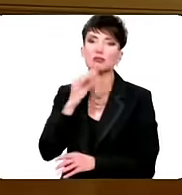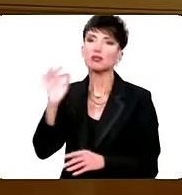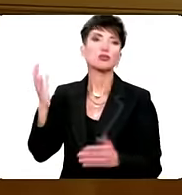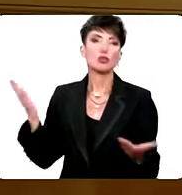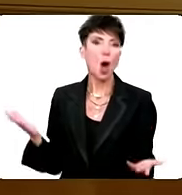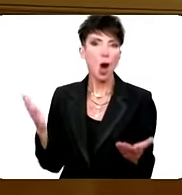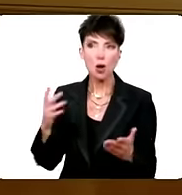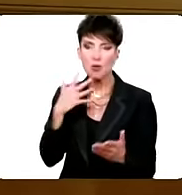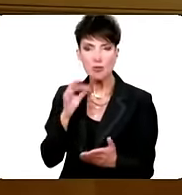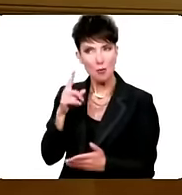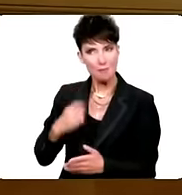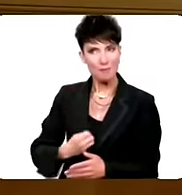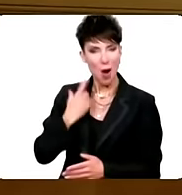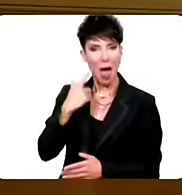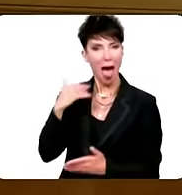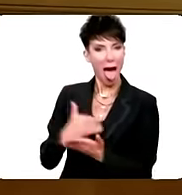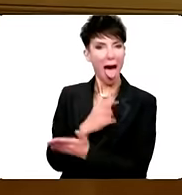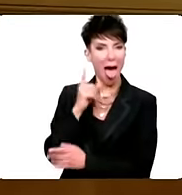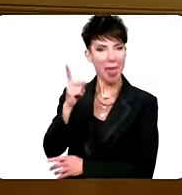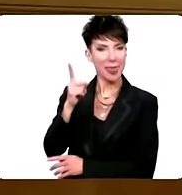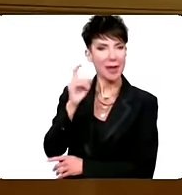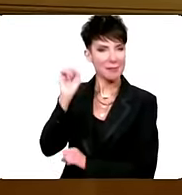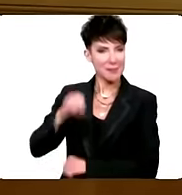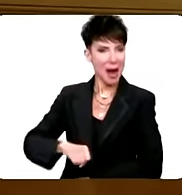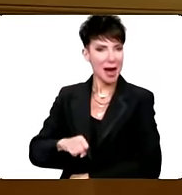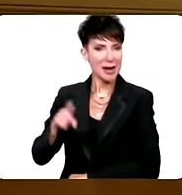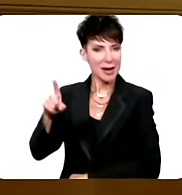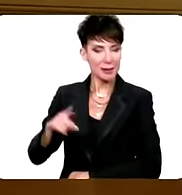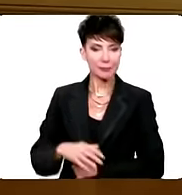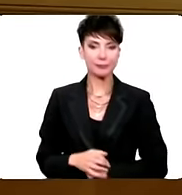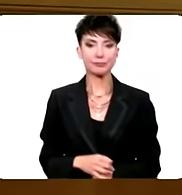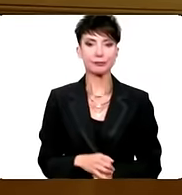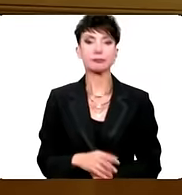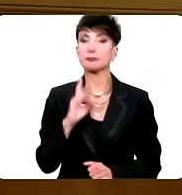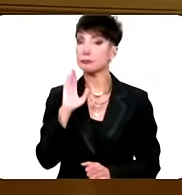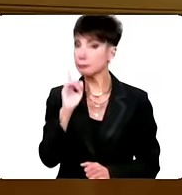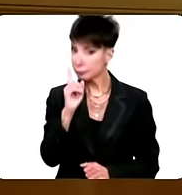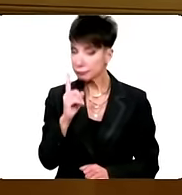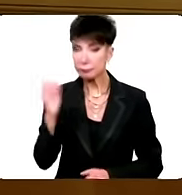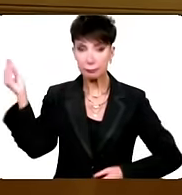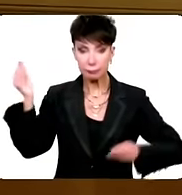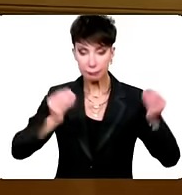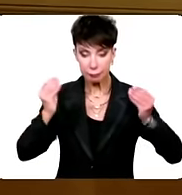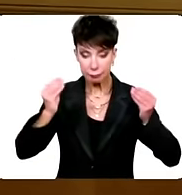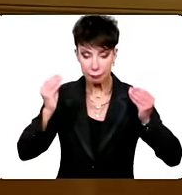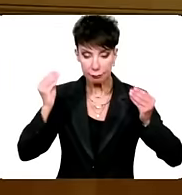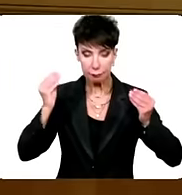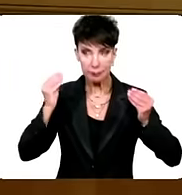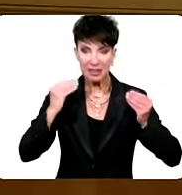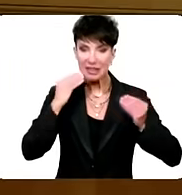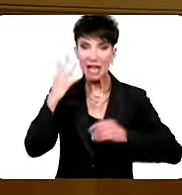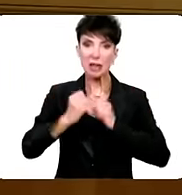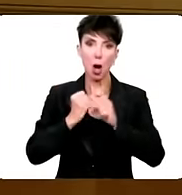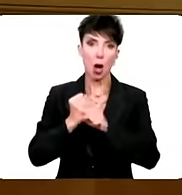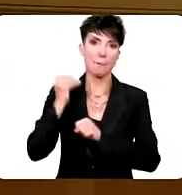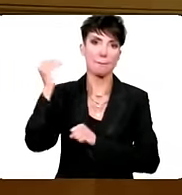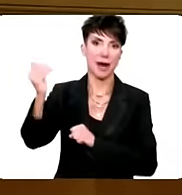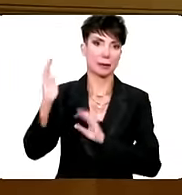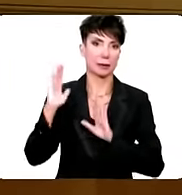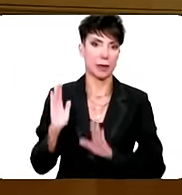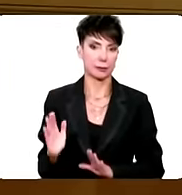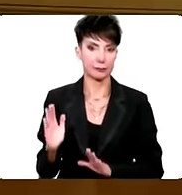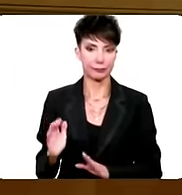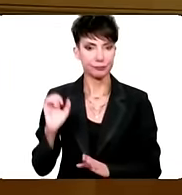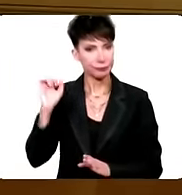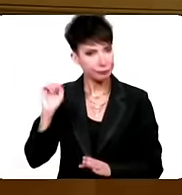τελικός απολογισμός θα γίνει σε 4 χρόνια. Και αισθάνομαι μερικές φορές ότι μπορεί, και το καταλαβαίνω αυτό, σε